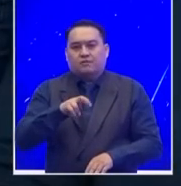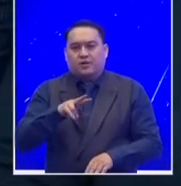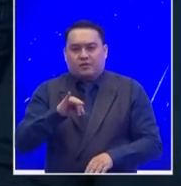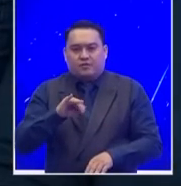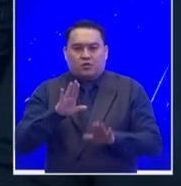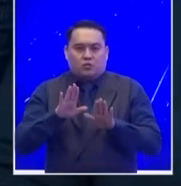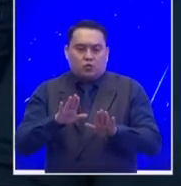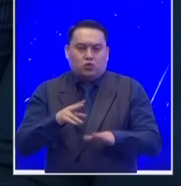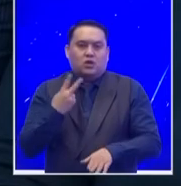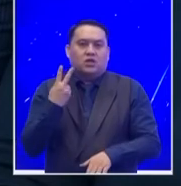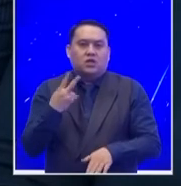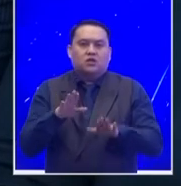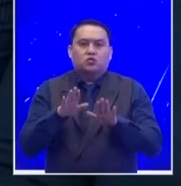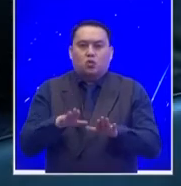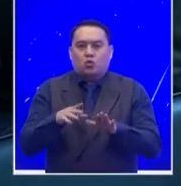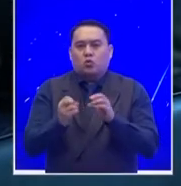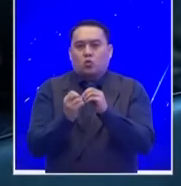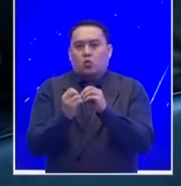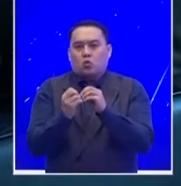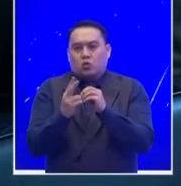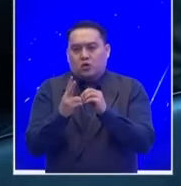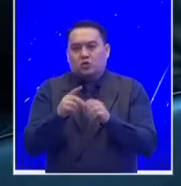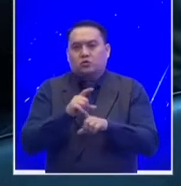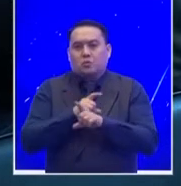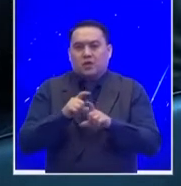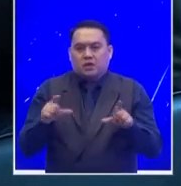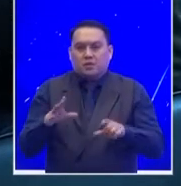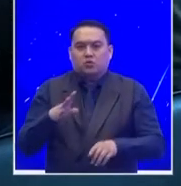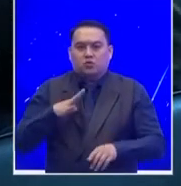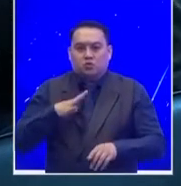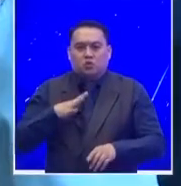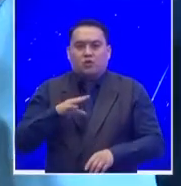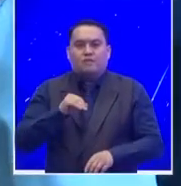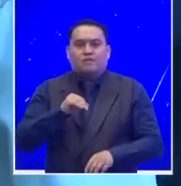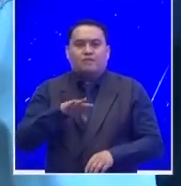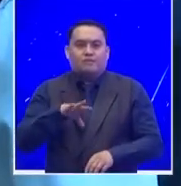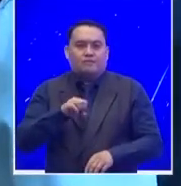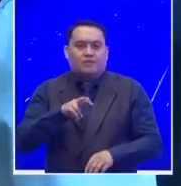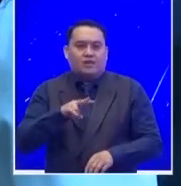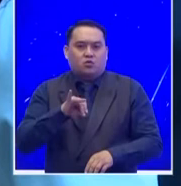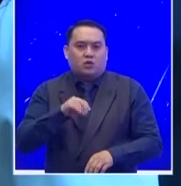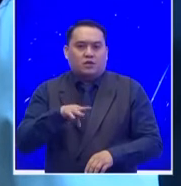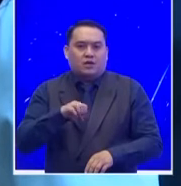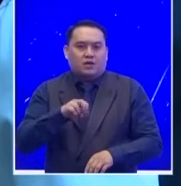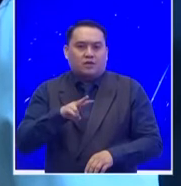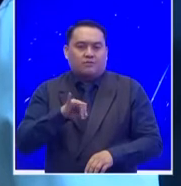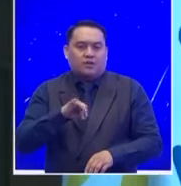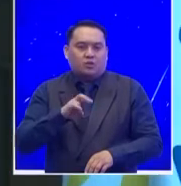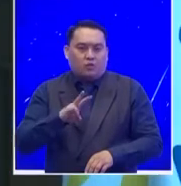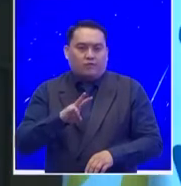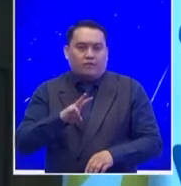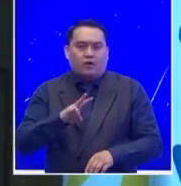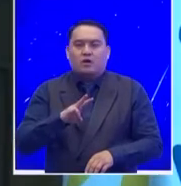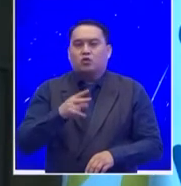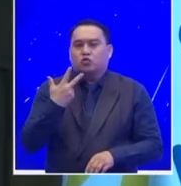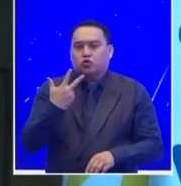Владислав Филкинге бұйырды. Екінші орынды номер 12-ші орта мектеп гимназиясының оқушысы Фисюков Станислав еленді.